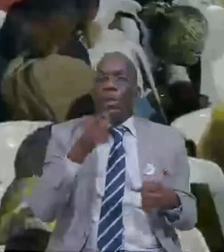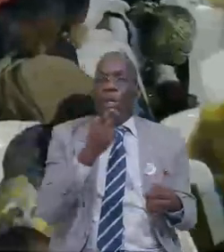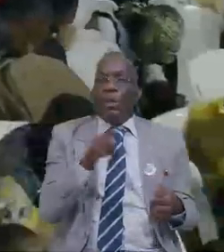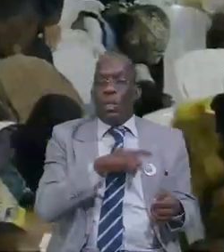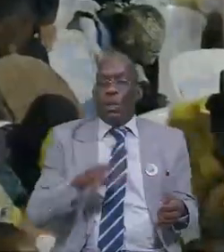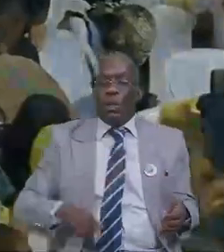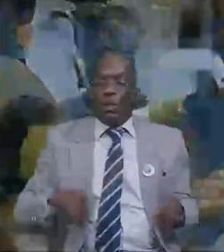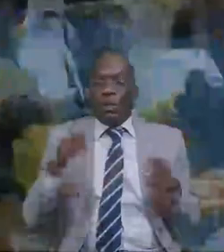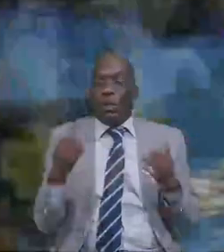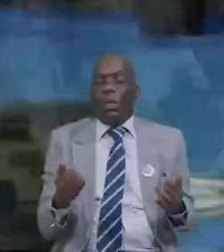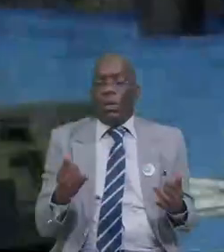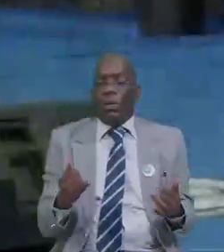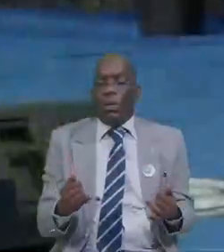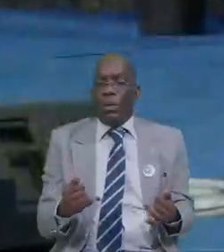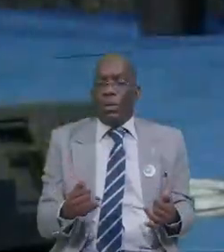et parle à Dieu.